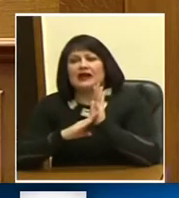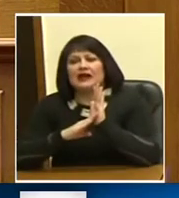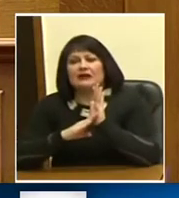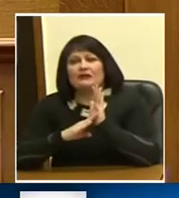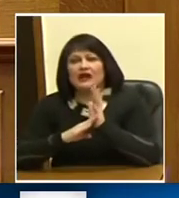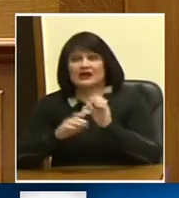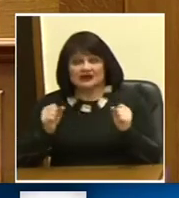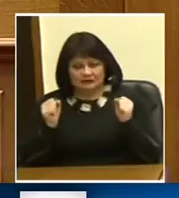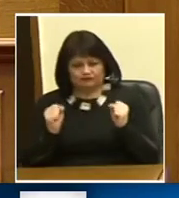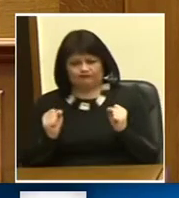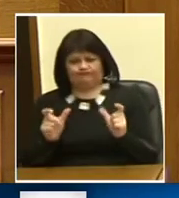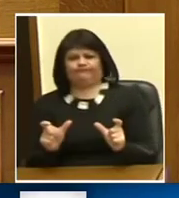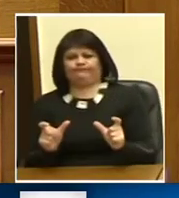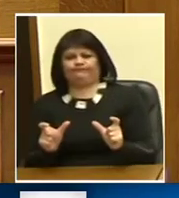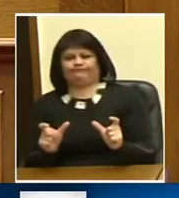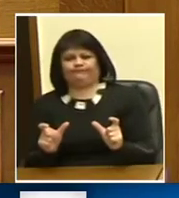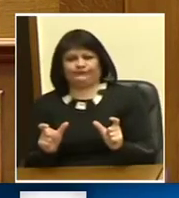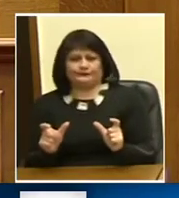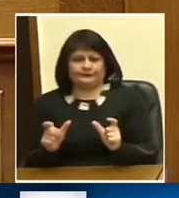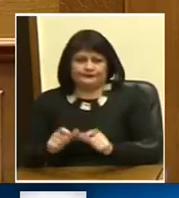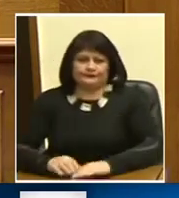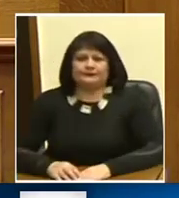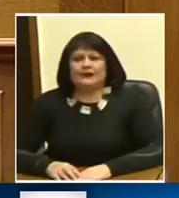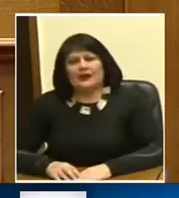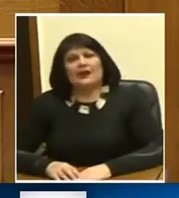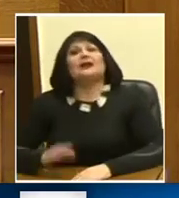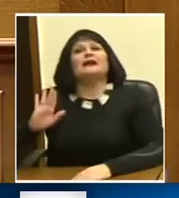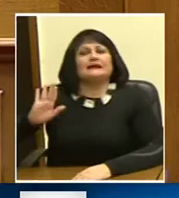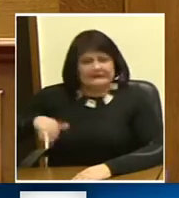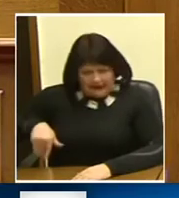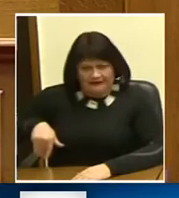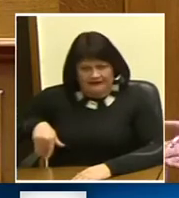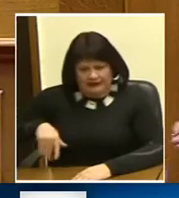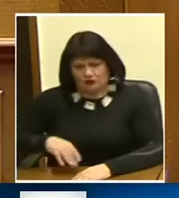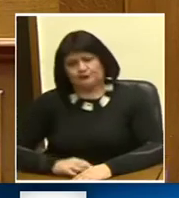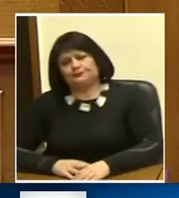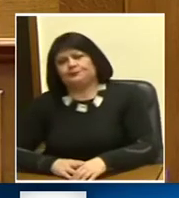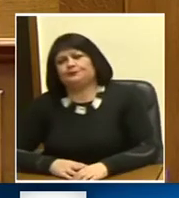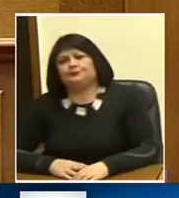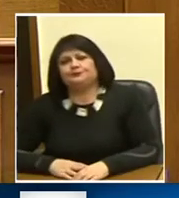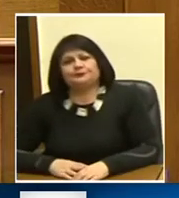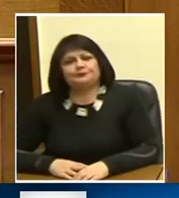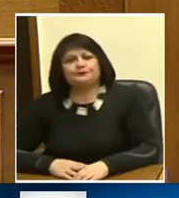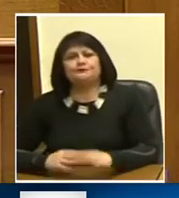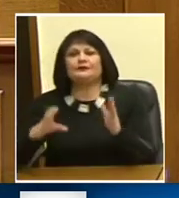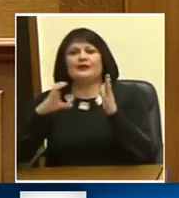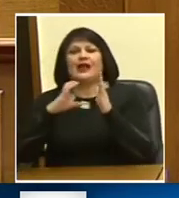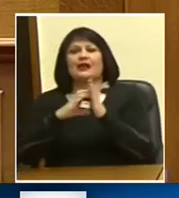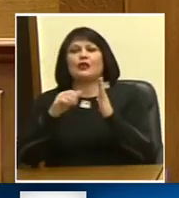μάχης και γι' αυτό. Ένα τελευταίο ζήτημα, θα είχα να πω πάρα πολλά. Το περίφημο άρθρο